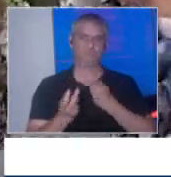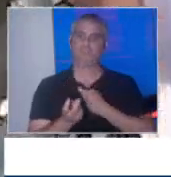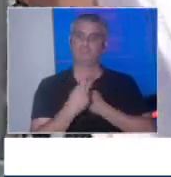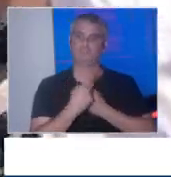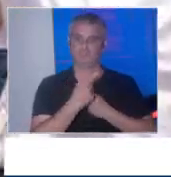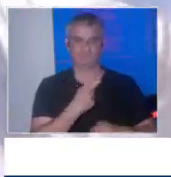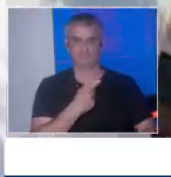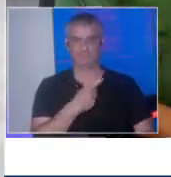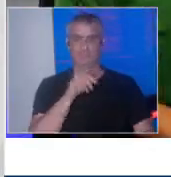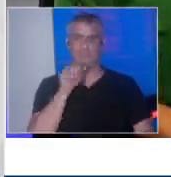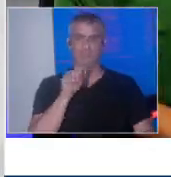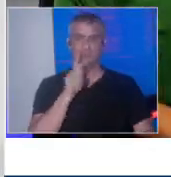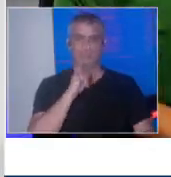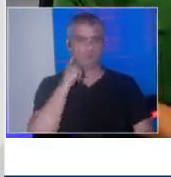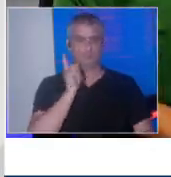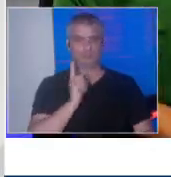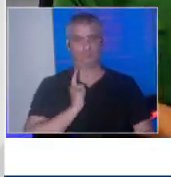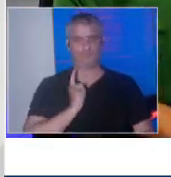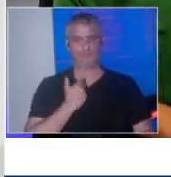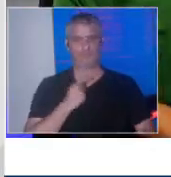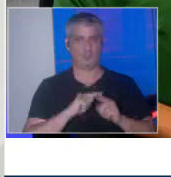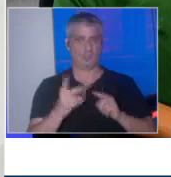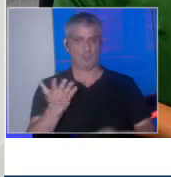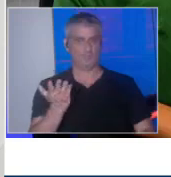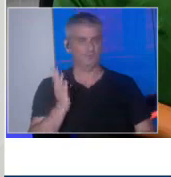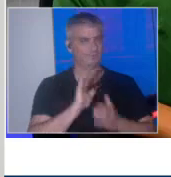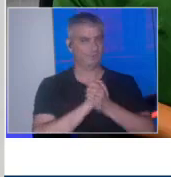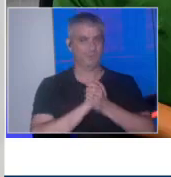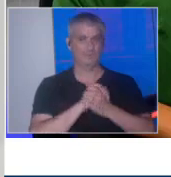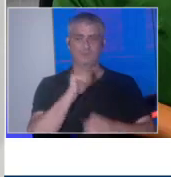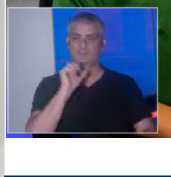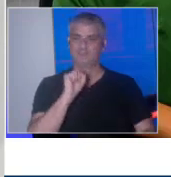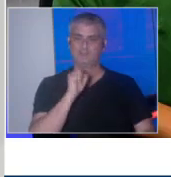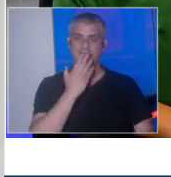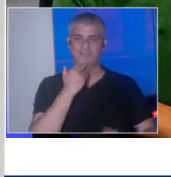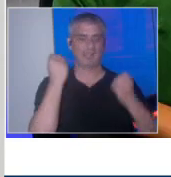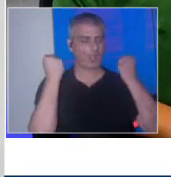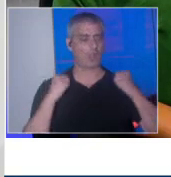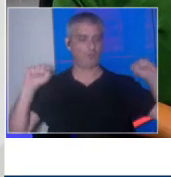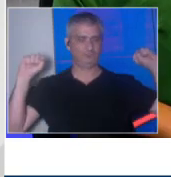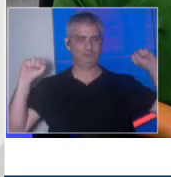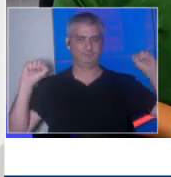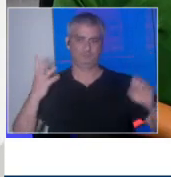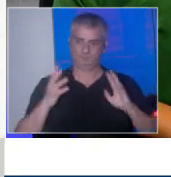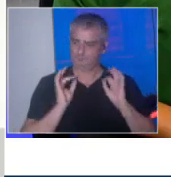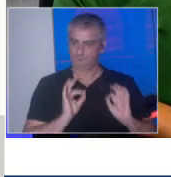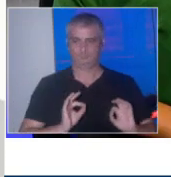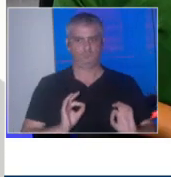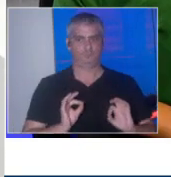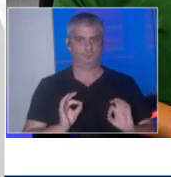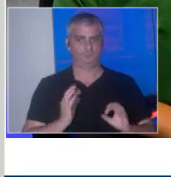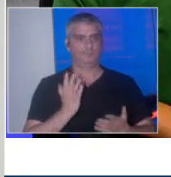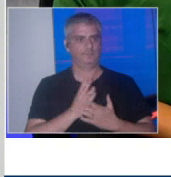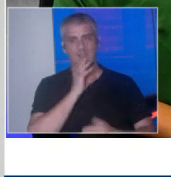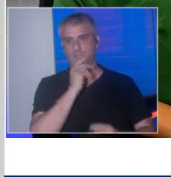את איתי, כי עוד לא שמענו אותו, והוא מחכה לנו על הקו. איתי סטט, כאמור ישראל חופשית. באמת נגע